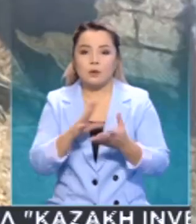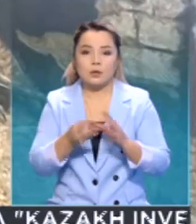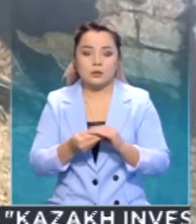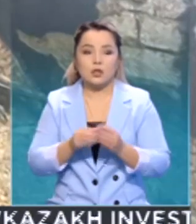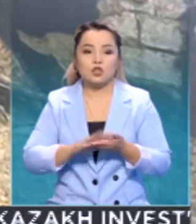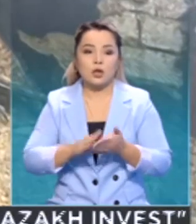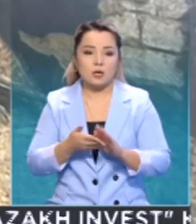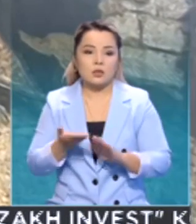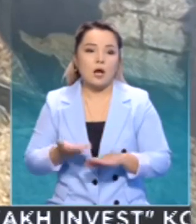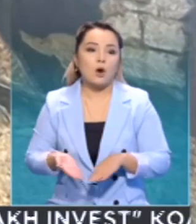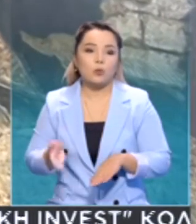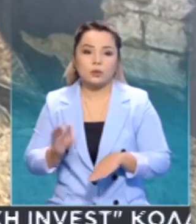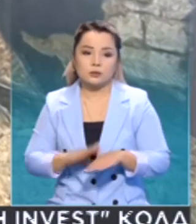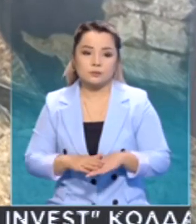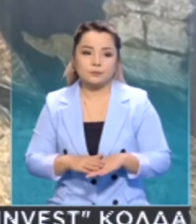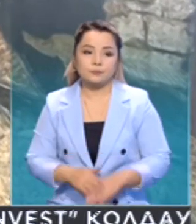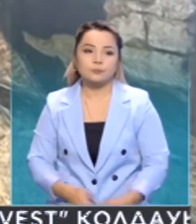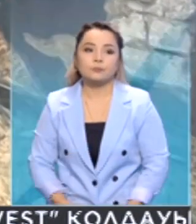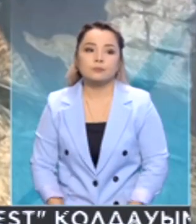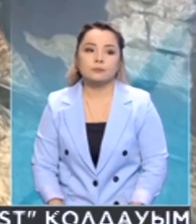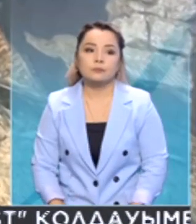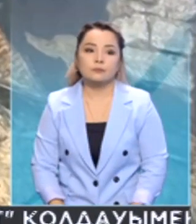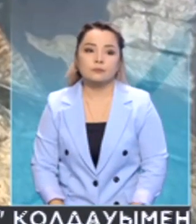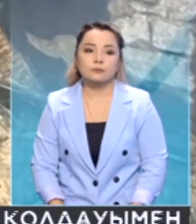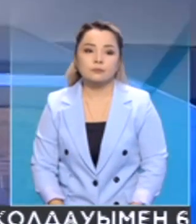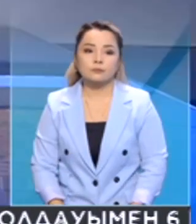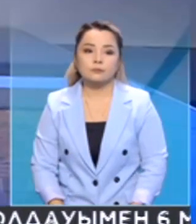де жағдайы ауыр.